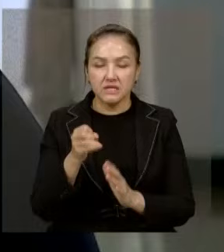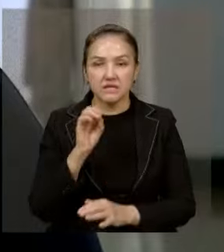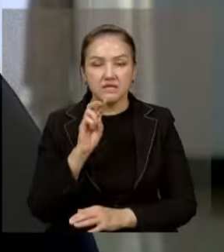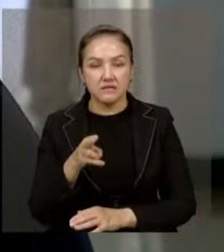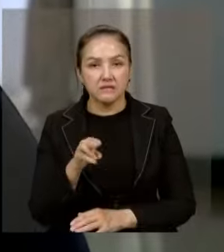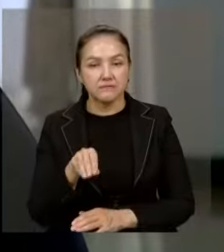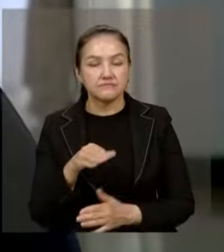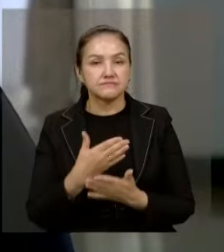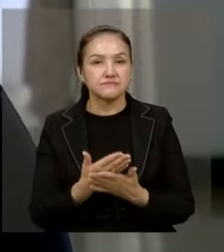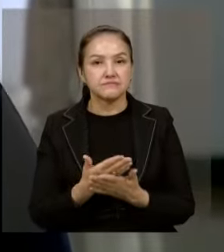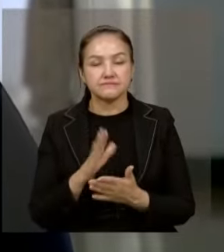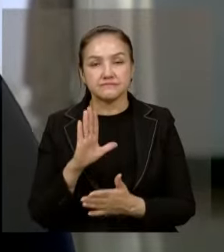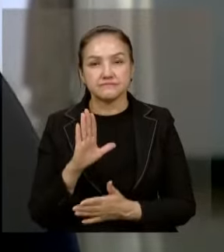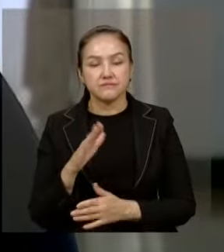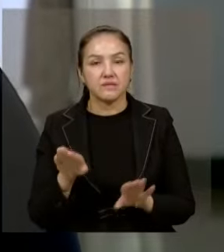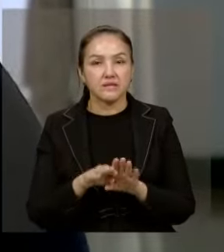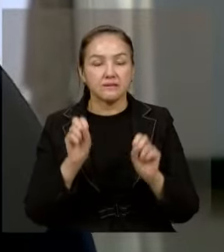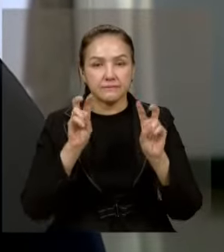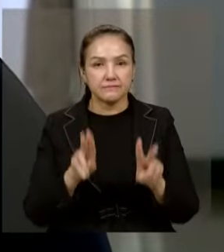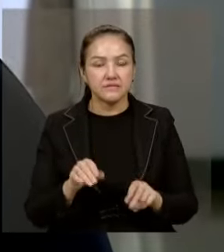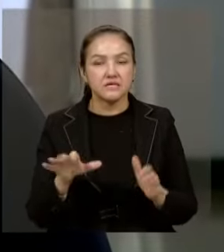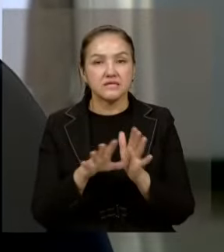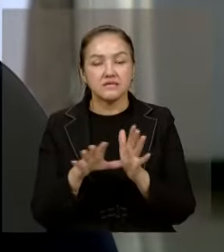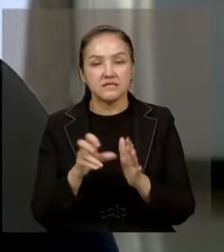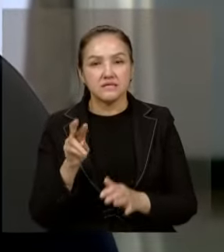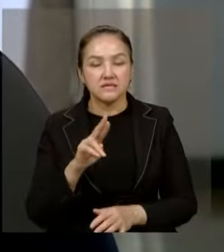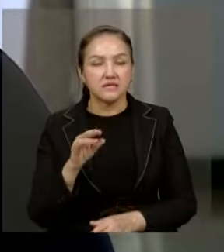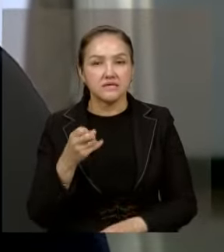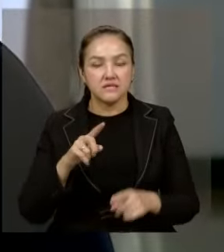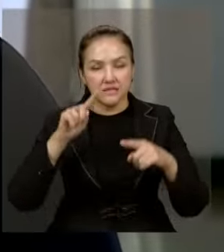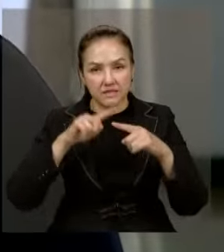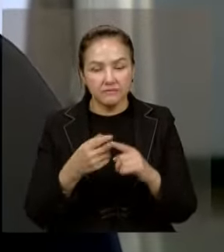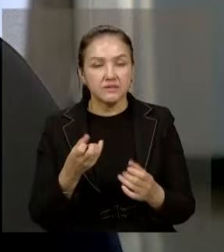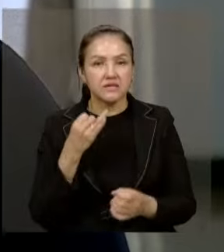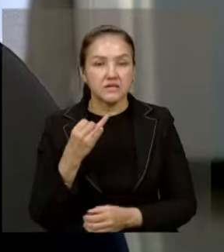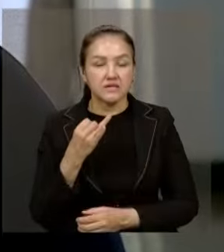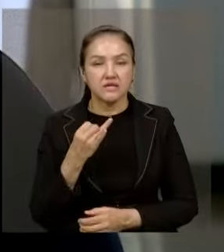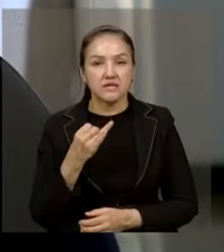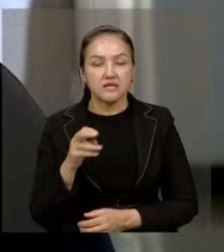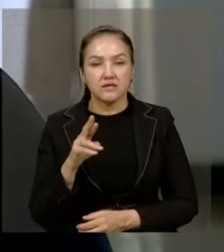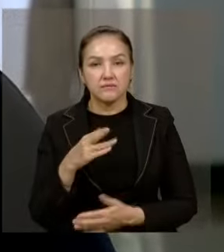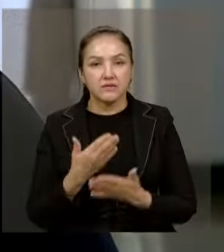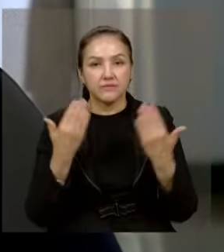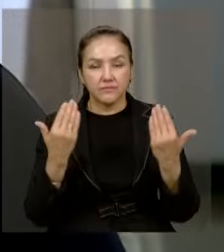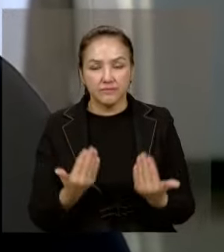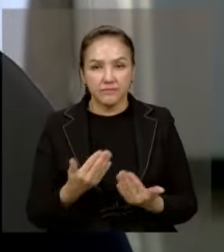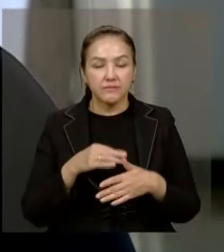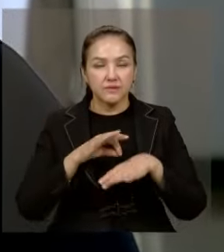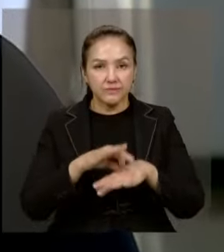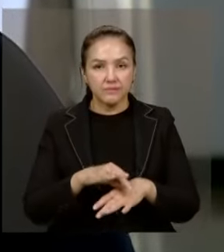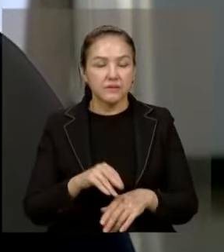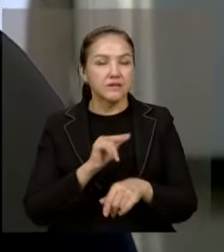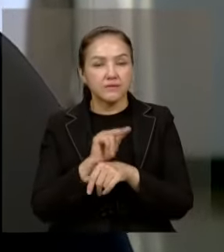интеллект в такие специальности как электроэнергетика it и нефтяная инженерия на данный момент мы проходим